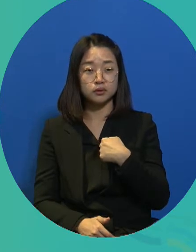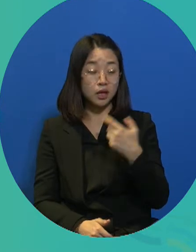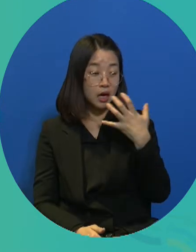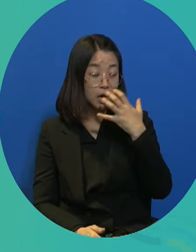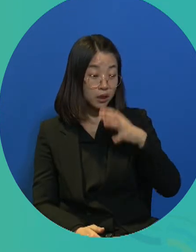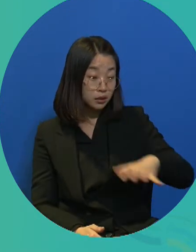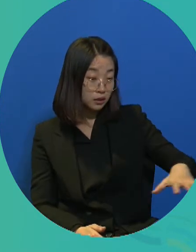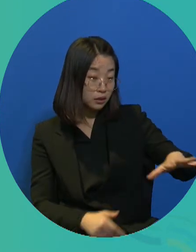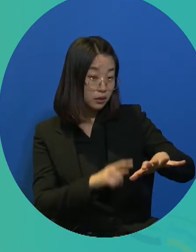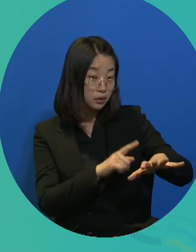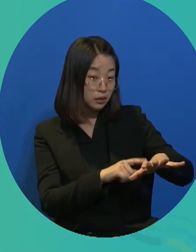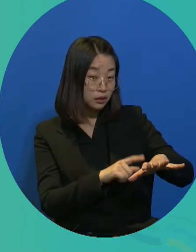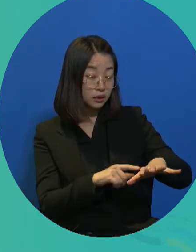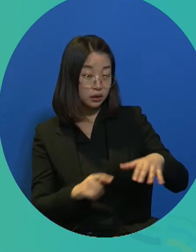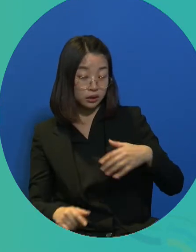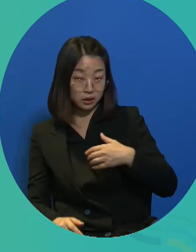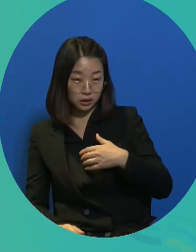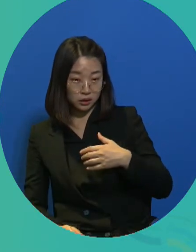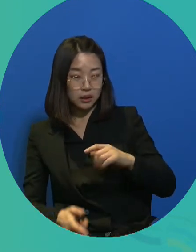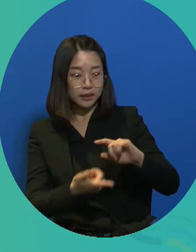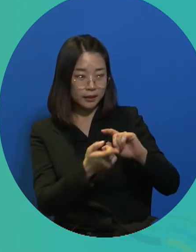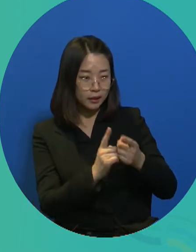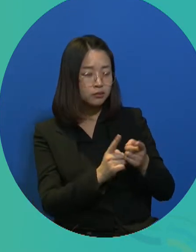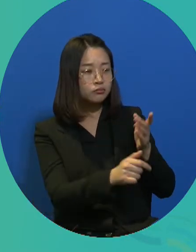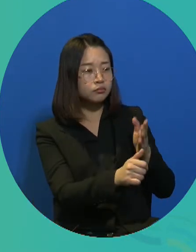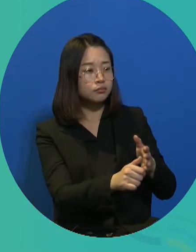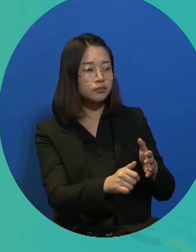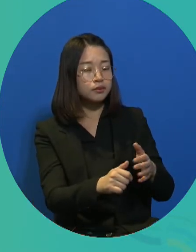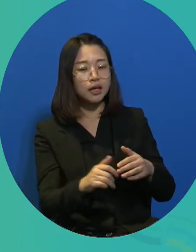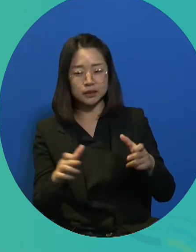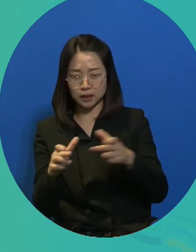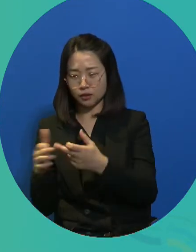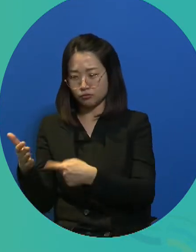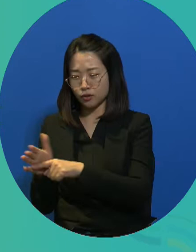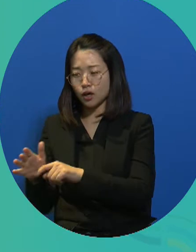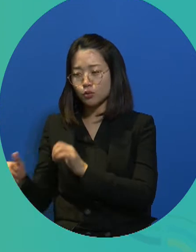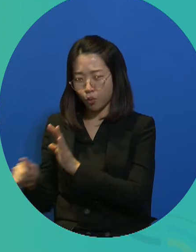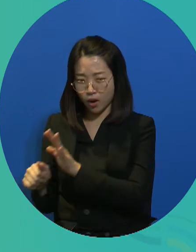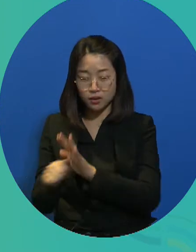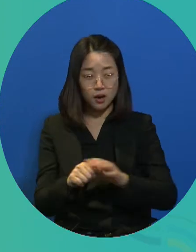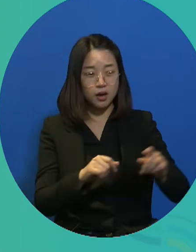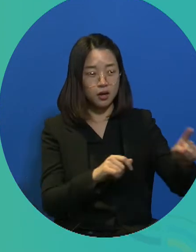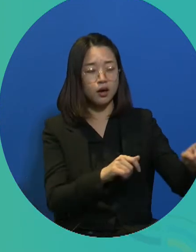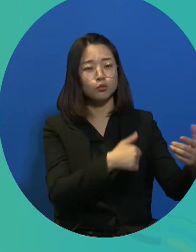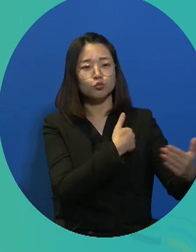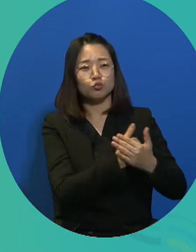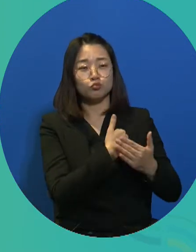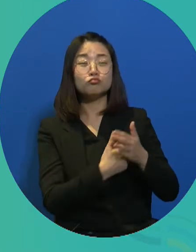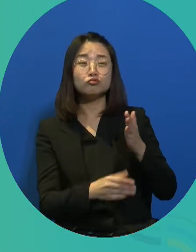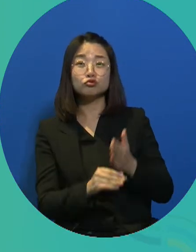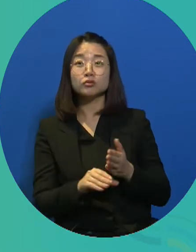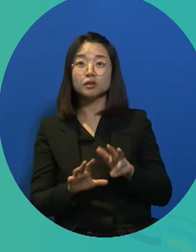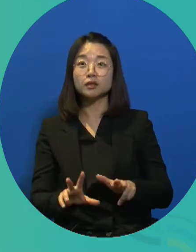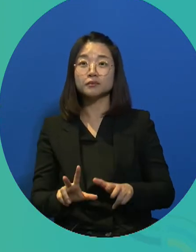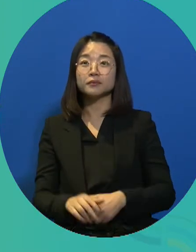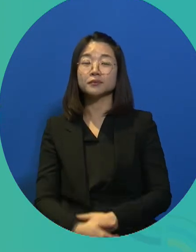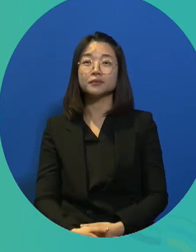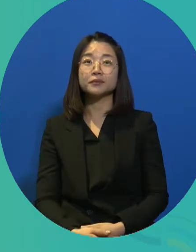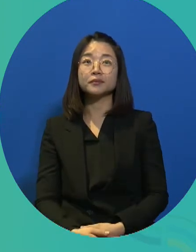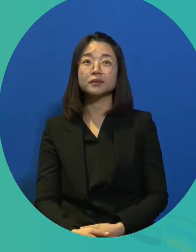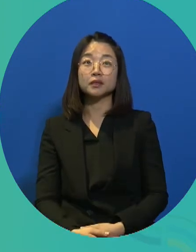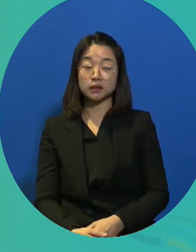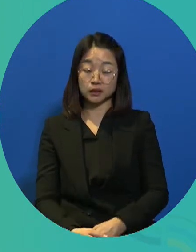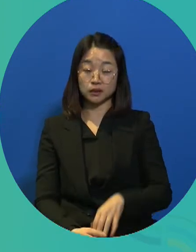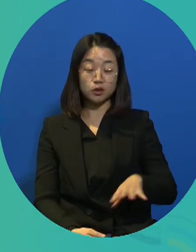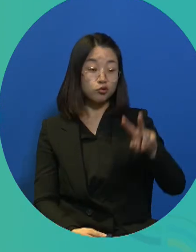이끄는 자선단체들이 우리를 대신해서 목소리를 내고 있는 형편입니다. 따라서 이런 상황에서 저희가 CRPD